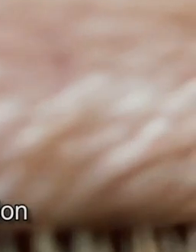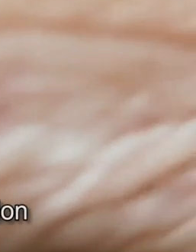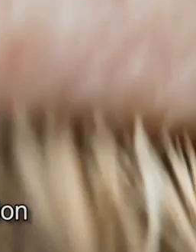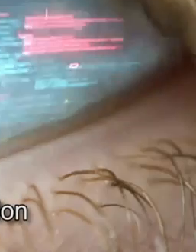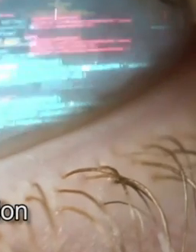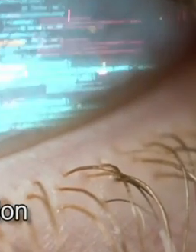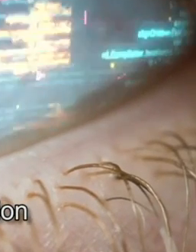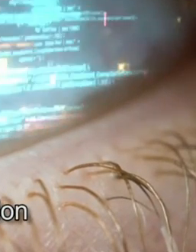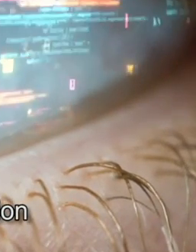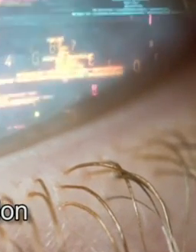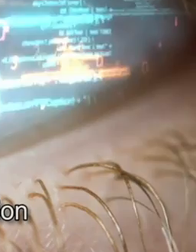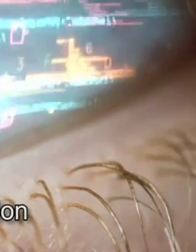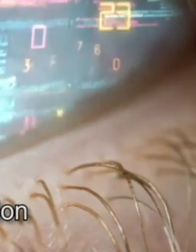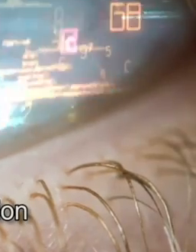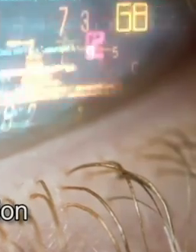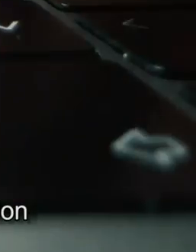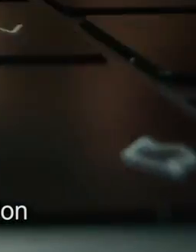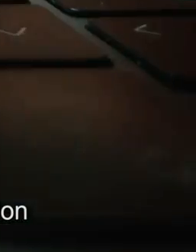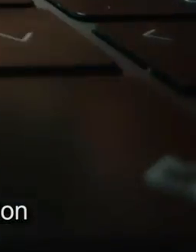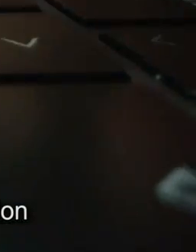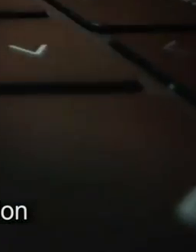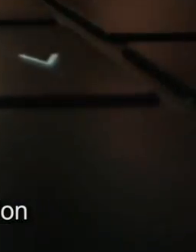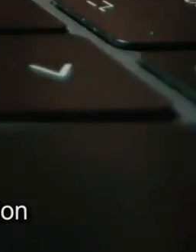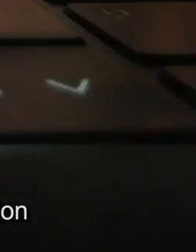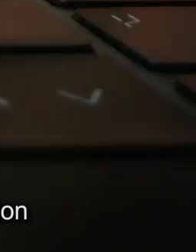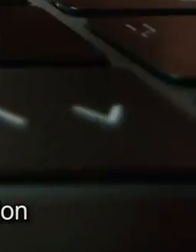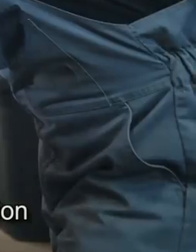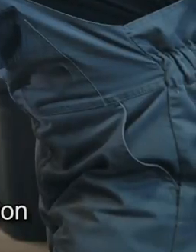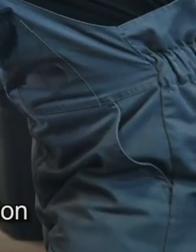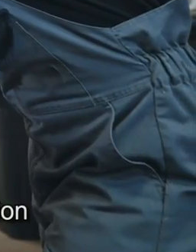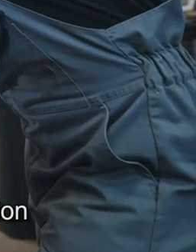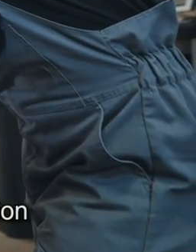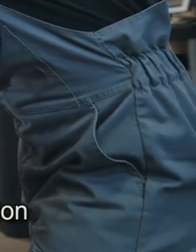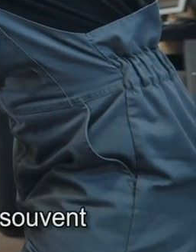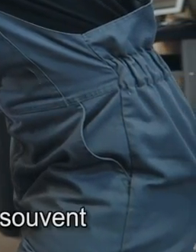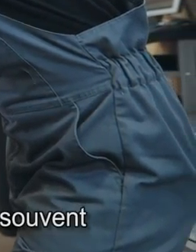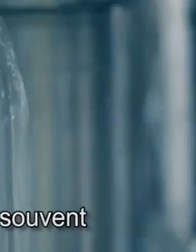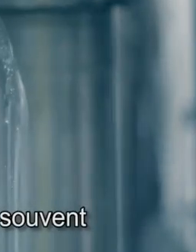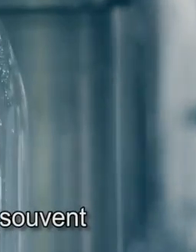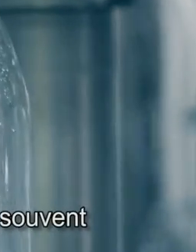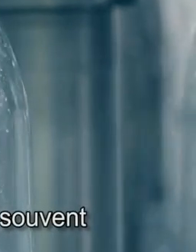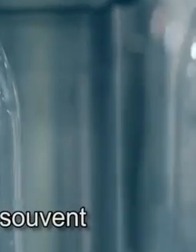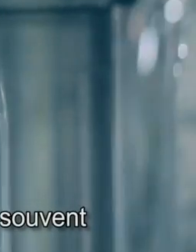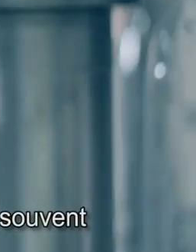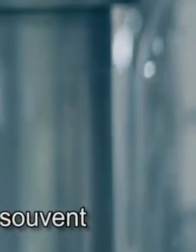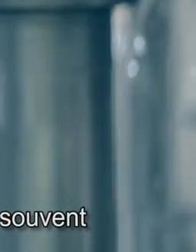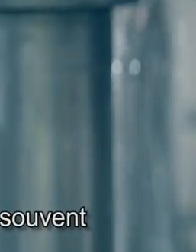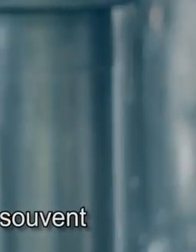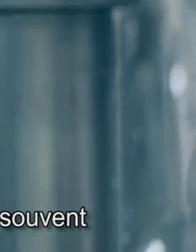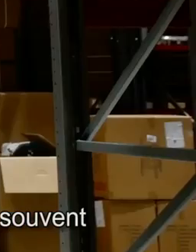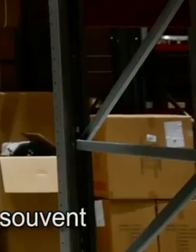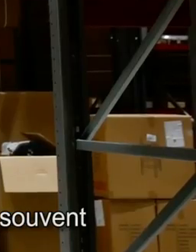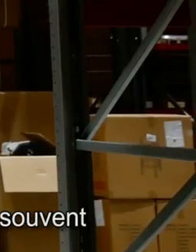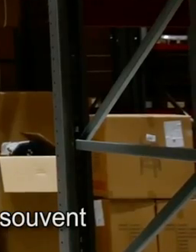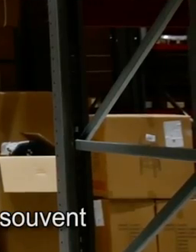Le travail a connu des mutations profondes et la révolution numérique les a accélérées. La relation au travail a été profondément